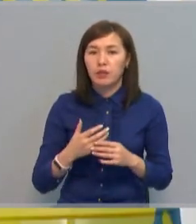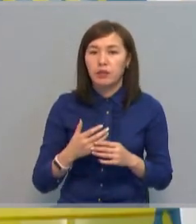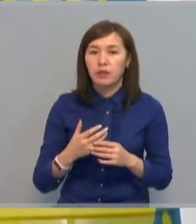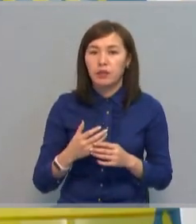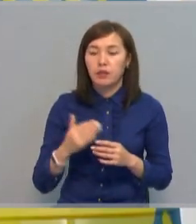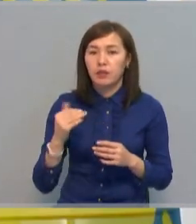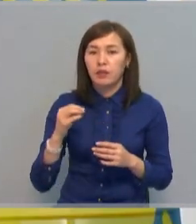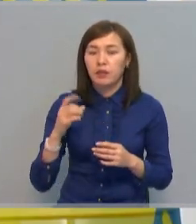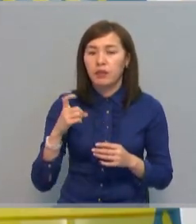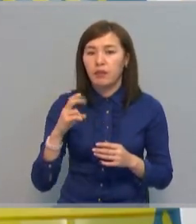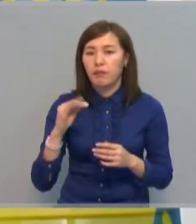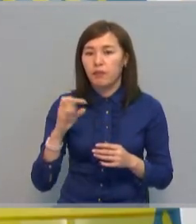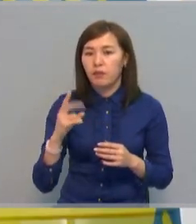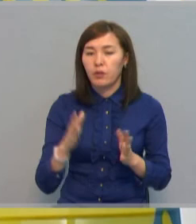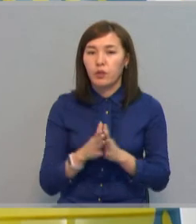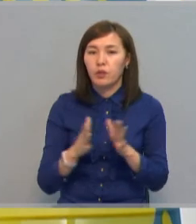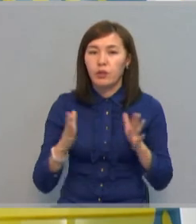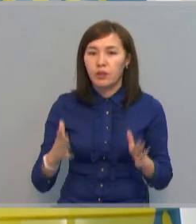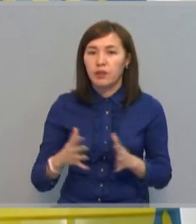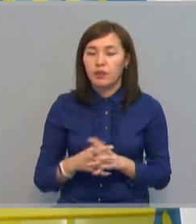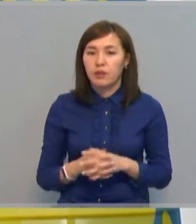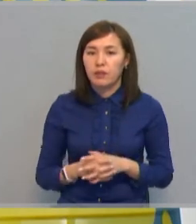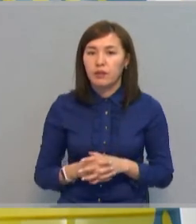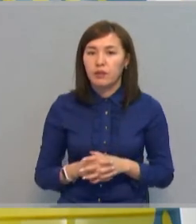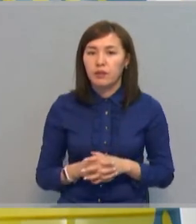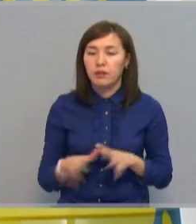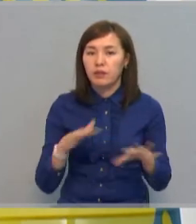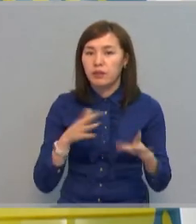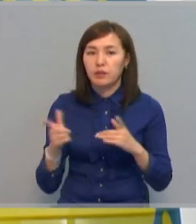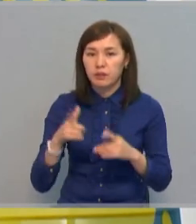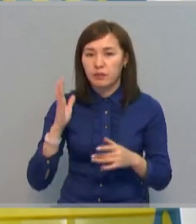эффекті жаңа сондай бір үлкен шара жасағалы жатырмыз.